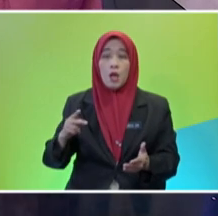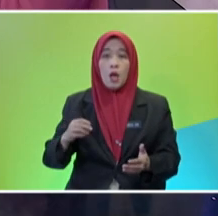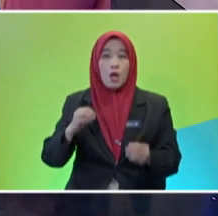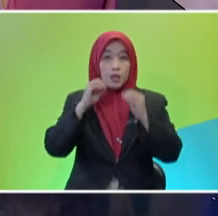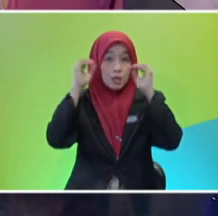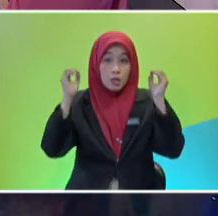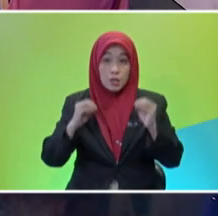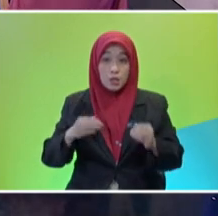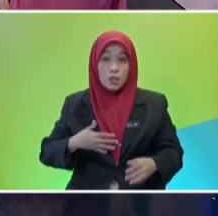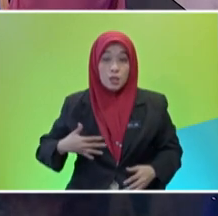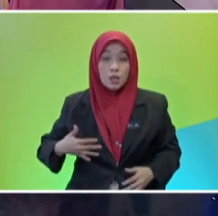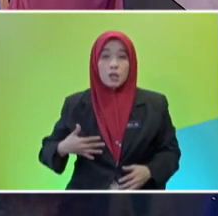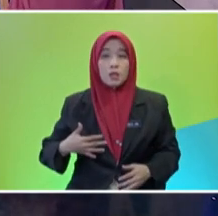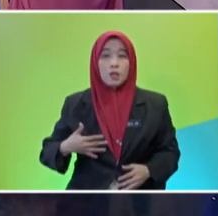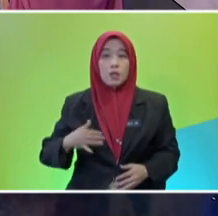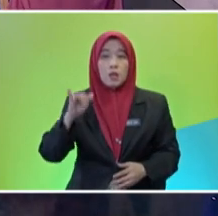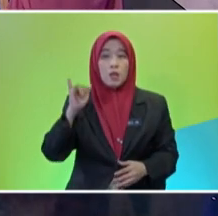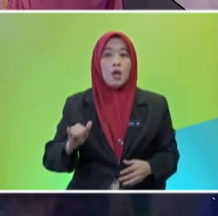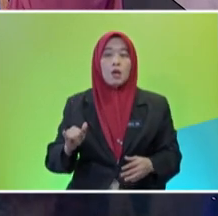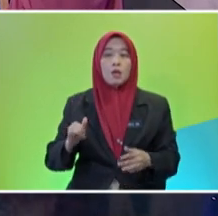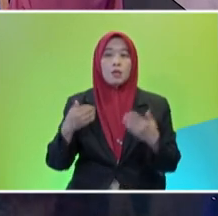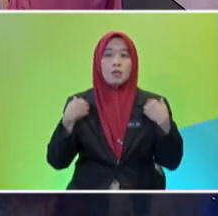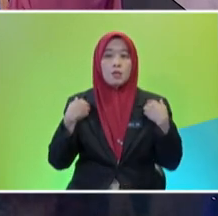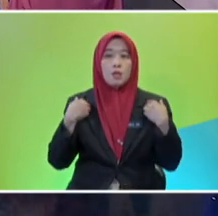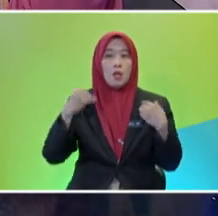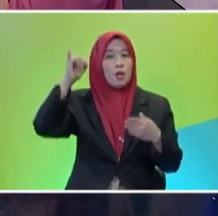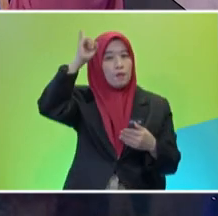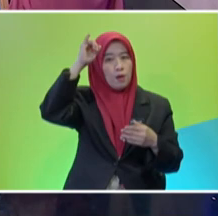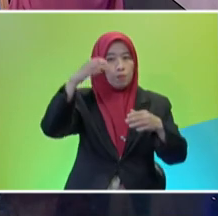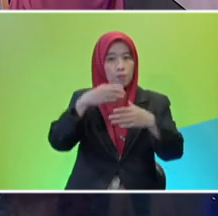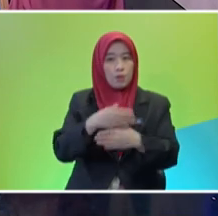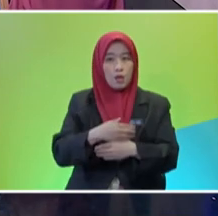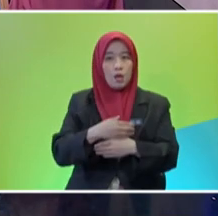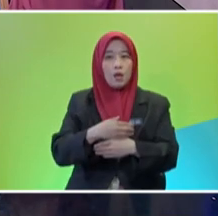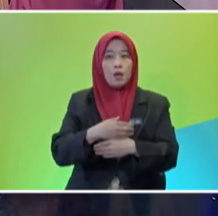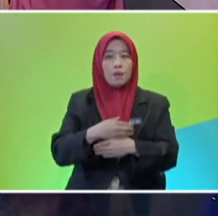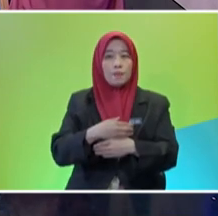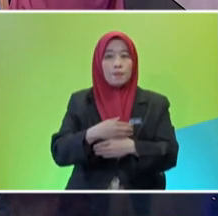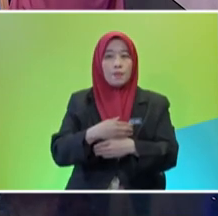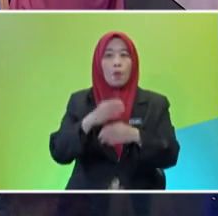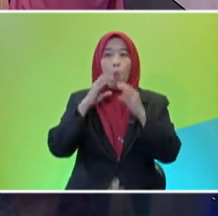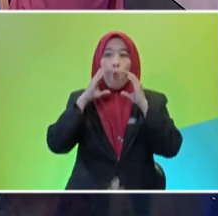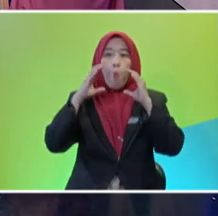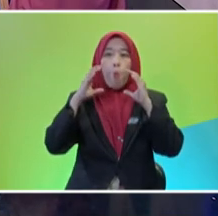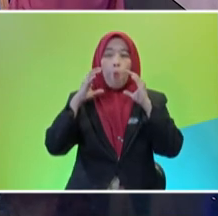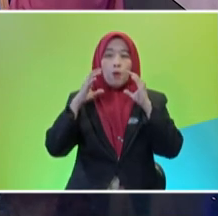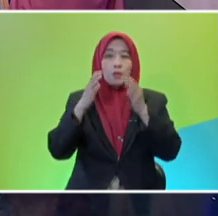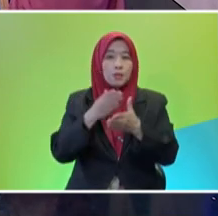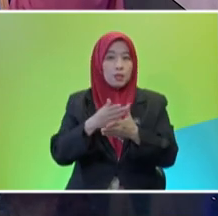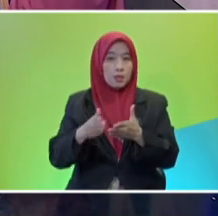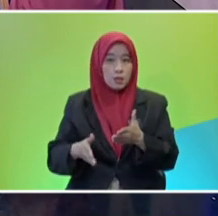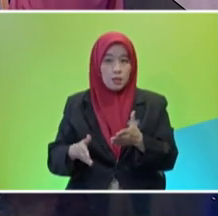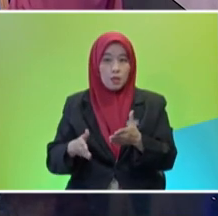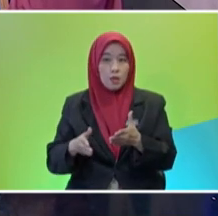Okey. Sekarang ni Irfan tengah pegang belon dan Irfan tengah menggunakan kulit tangan untuk pegang.